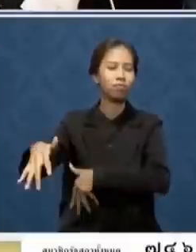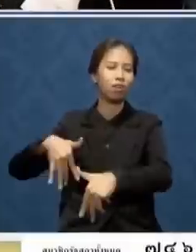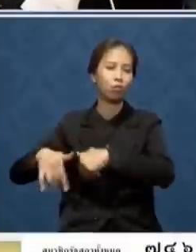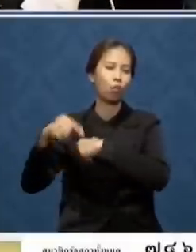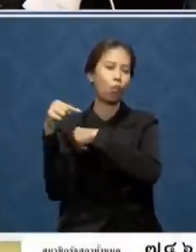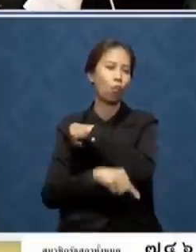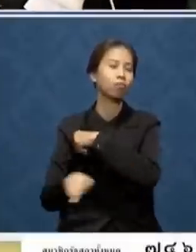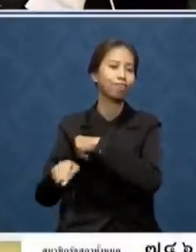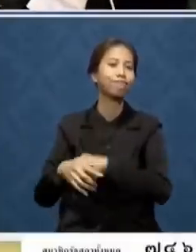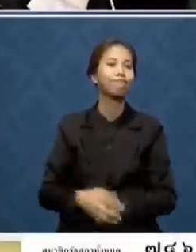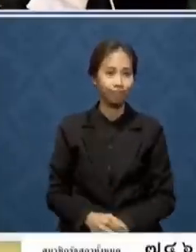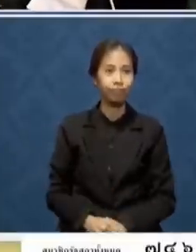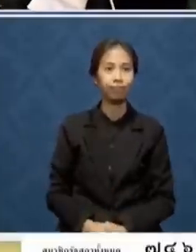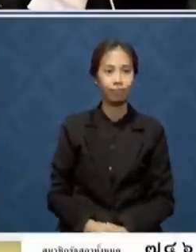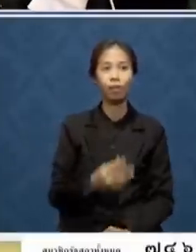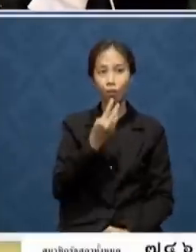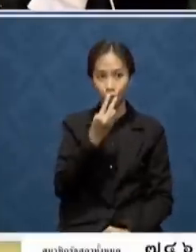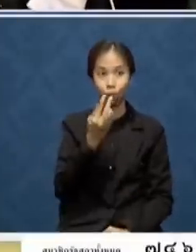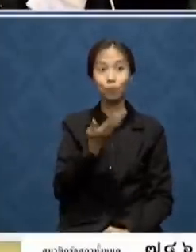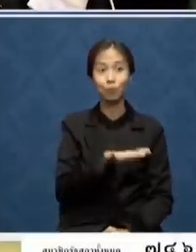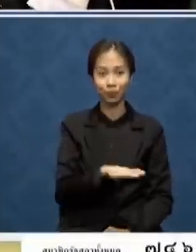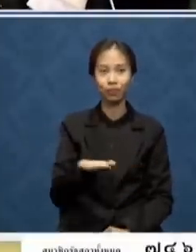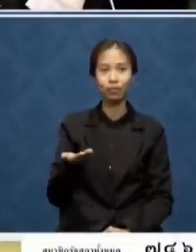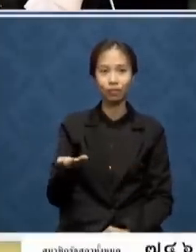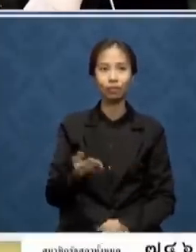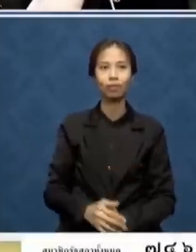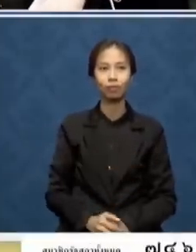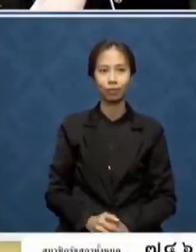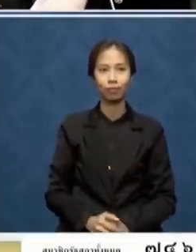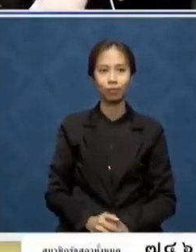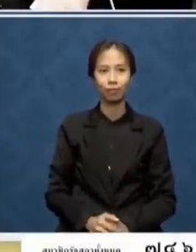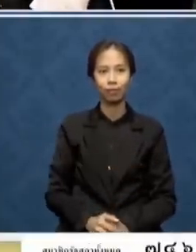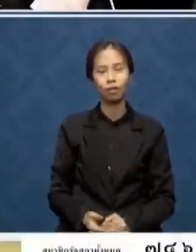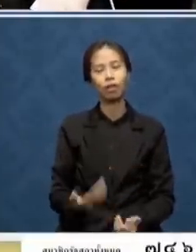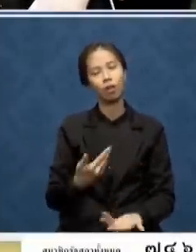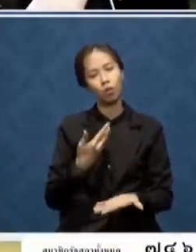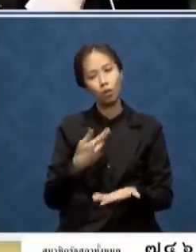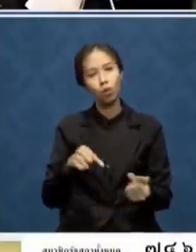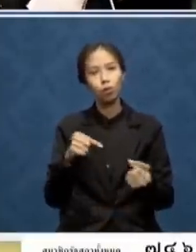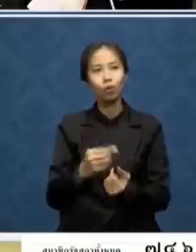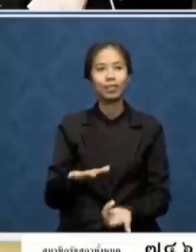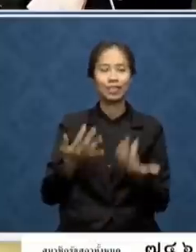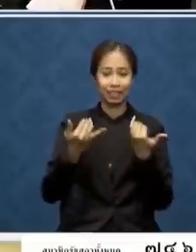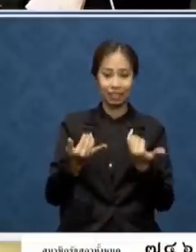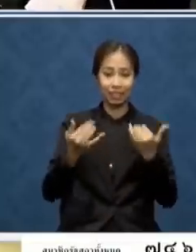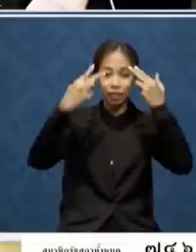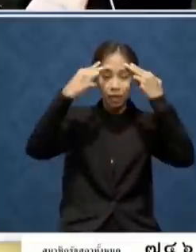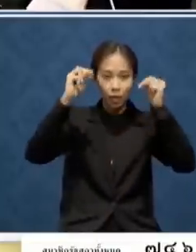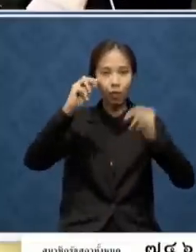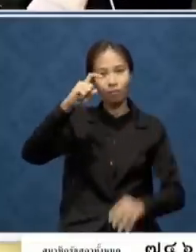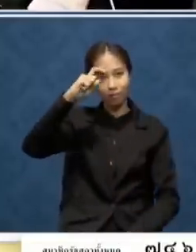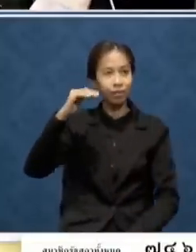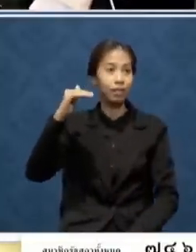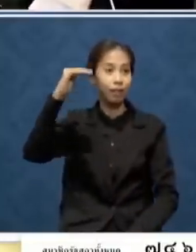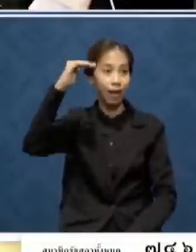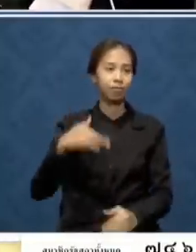ทีนี้เรามาตัดเกรดกันค่ะตัดเกรดแล้วนะคะคำแถลงของนายกเศรษฐาดิฉันคิดว่าให้อยู่